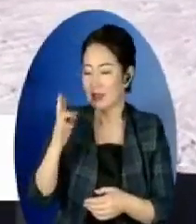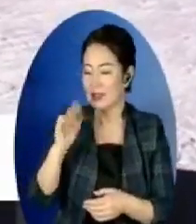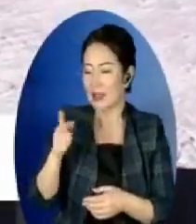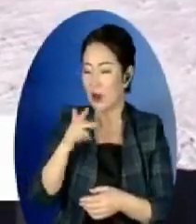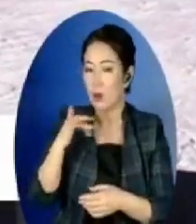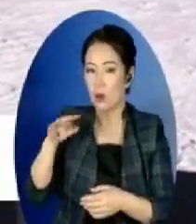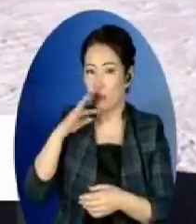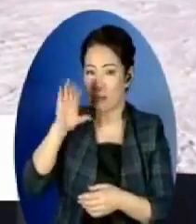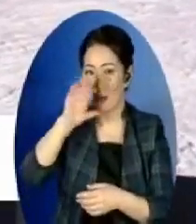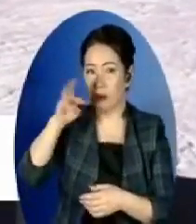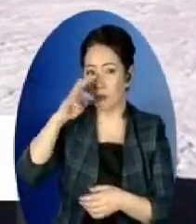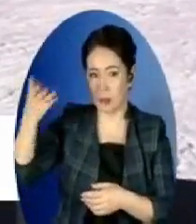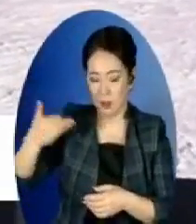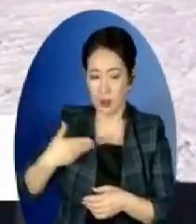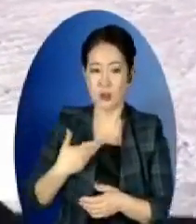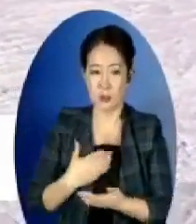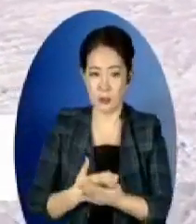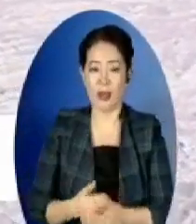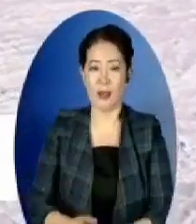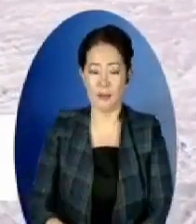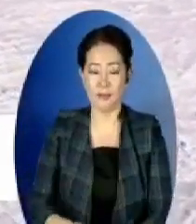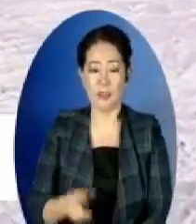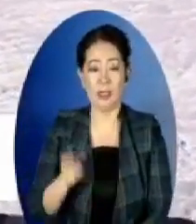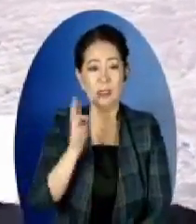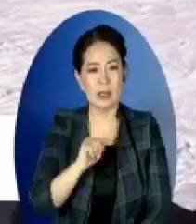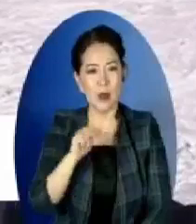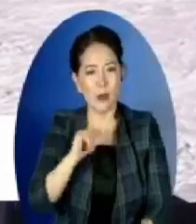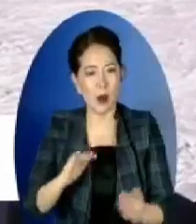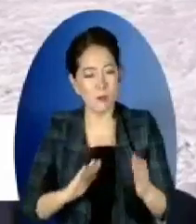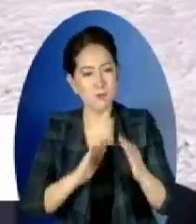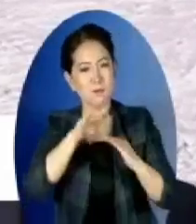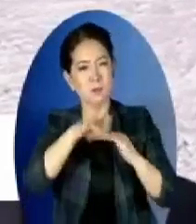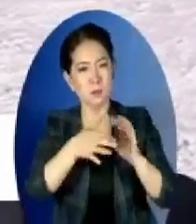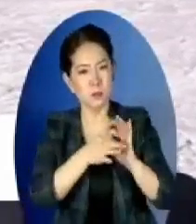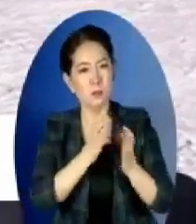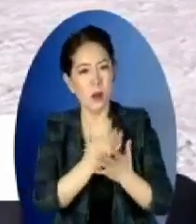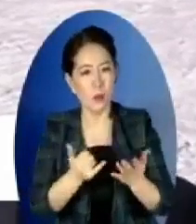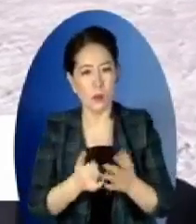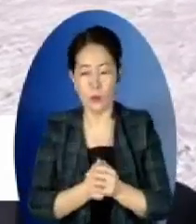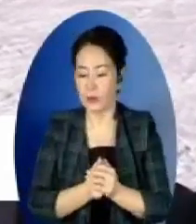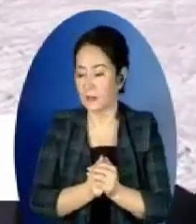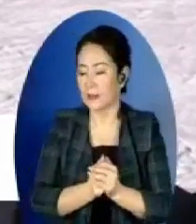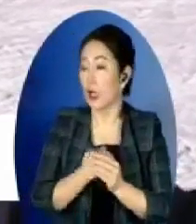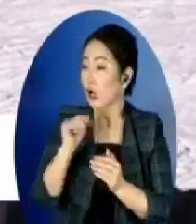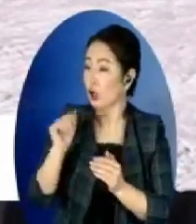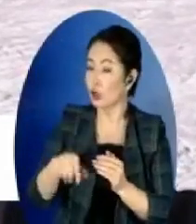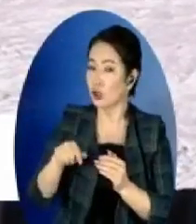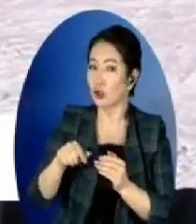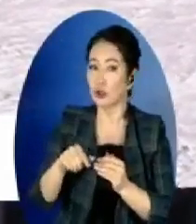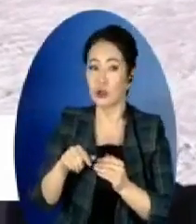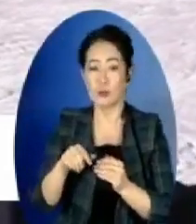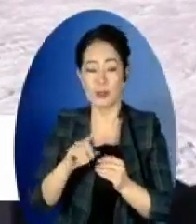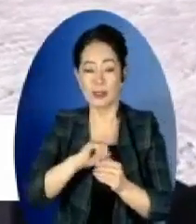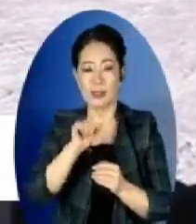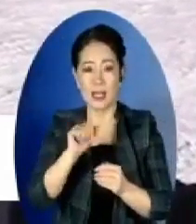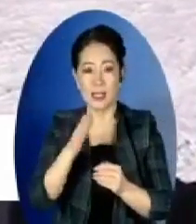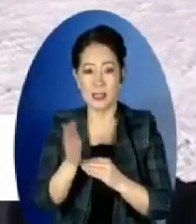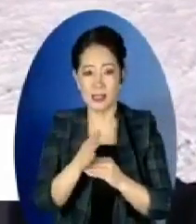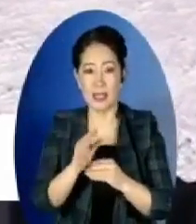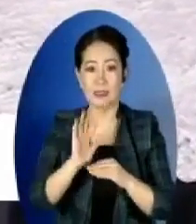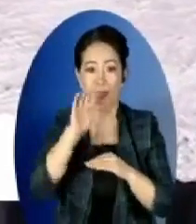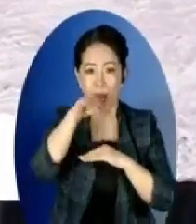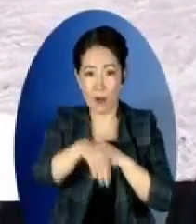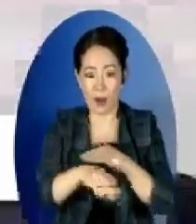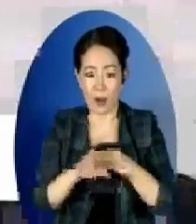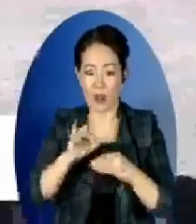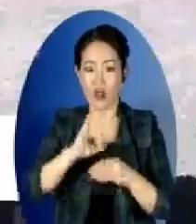одоо байгууллагаас мэдээлэл өгсөн байгаа. За өнөөдрийн байдлаар бол манай Загсстан даваа, Солонготын даваа аль алд нь